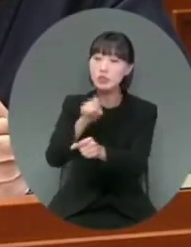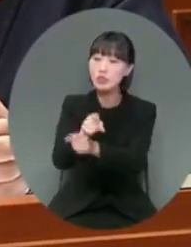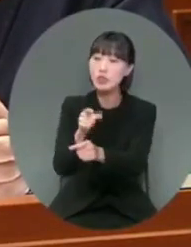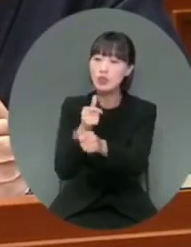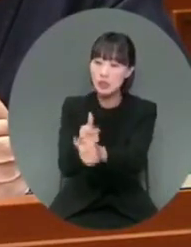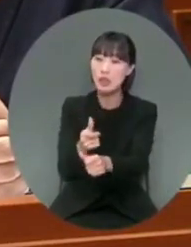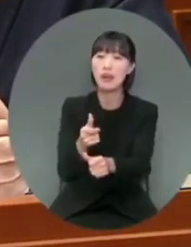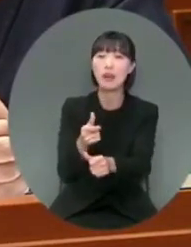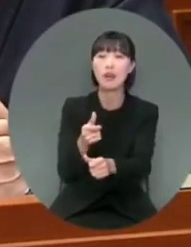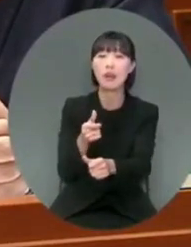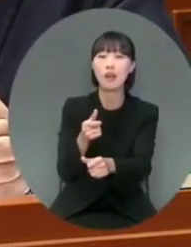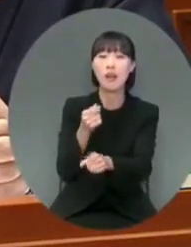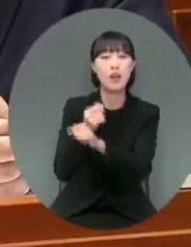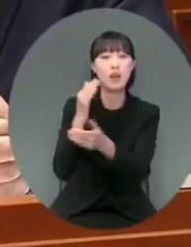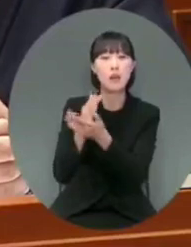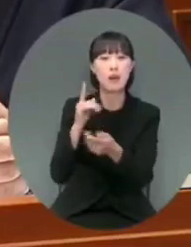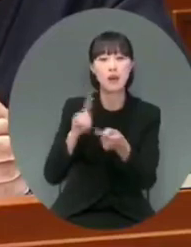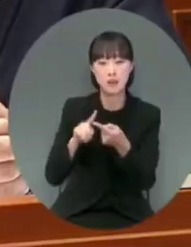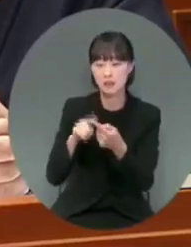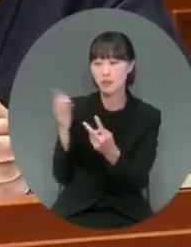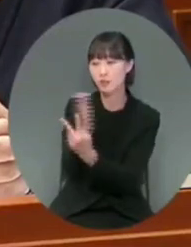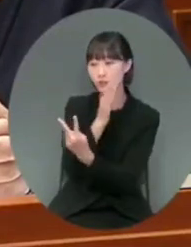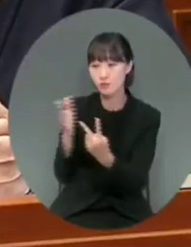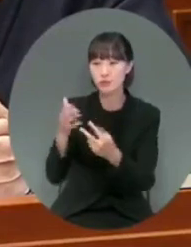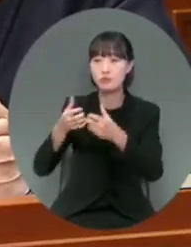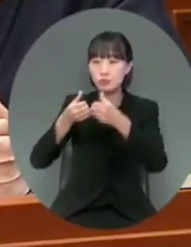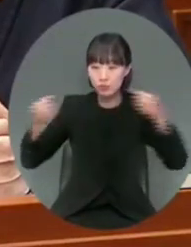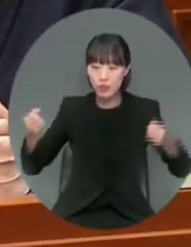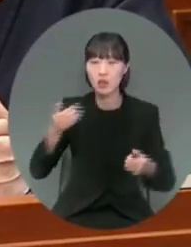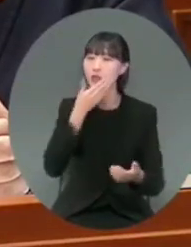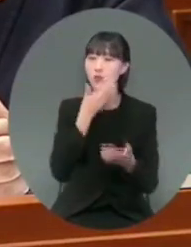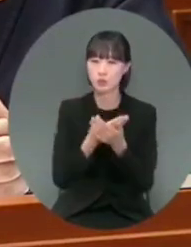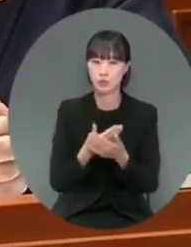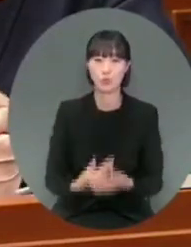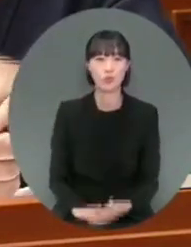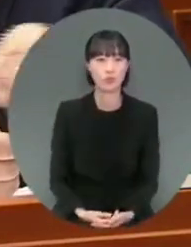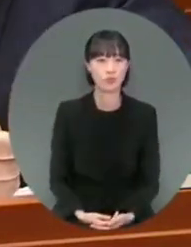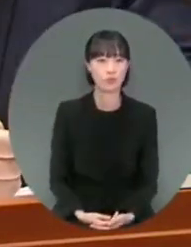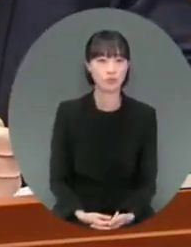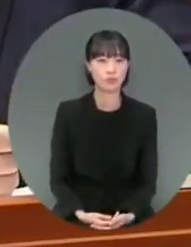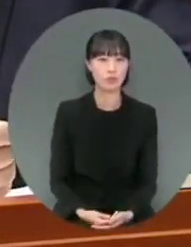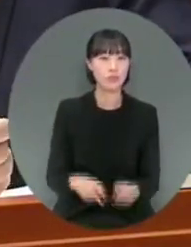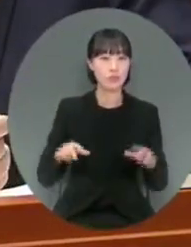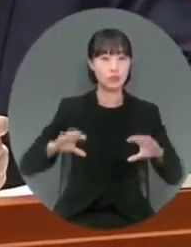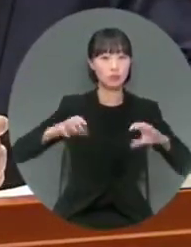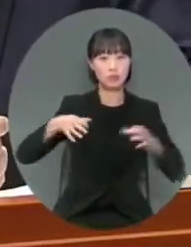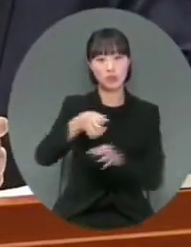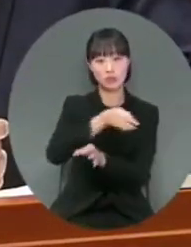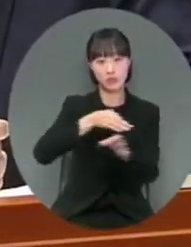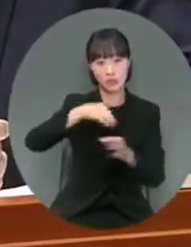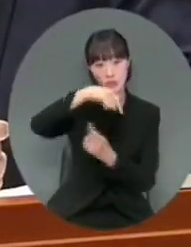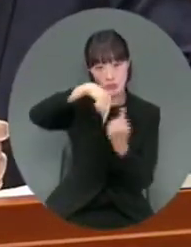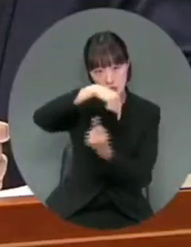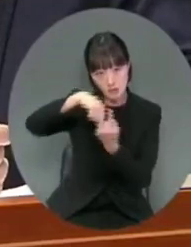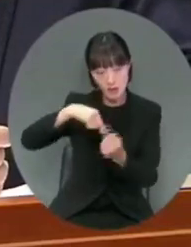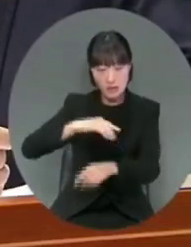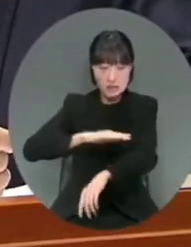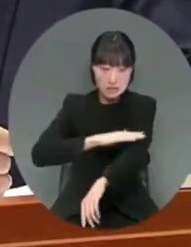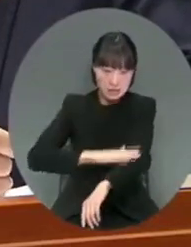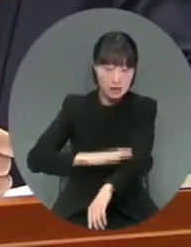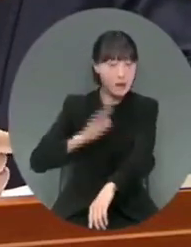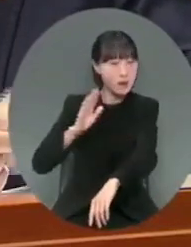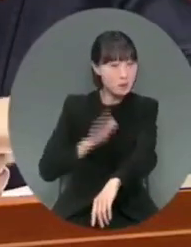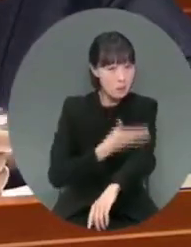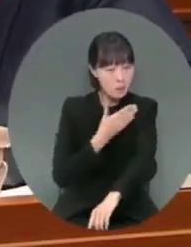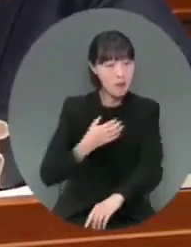할 것인지는 중요한 문제라고 생각을 합니다. 자, 지금은 이 국가 경영을 잘하고 못하고 하는